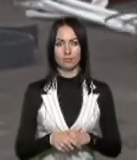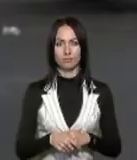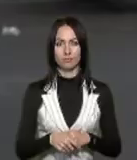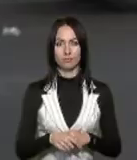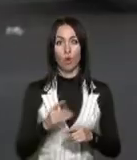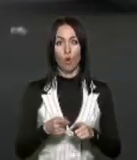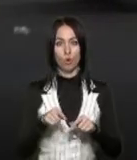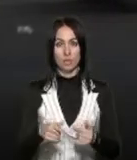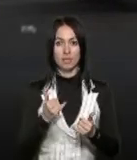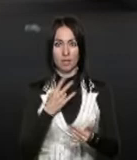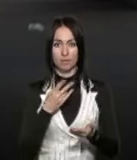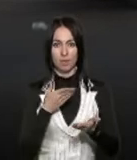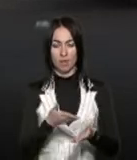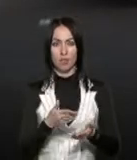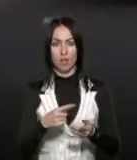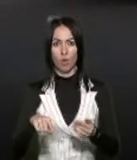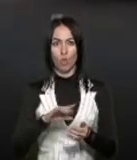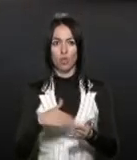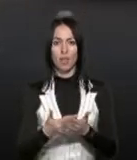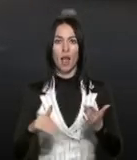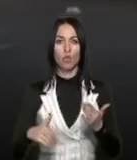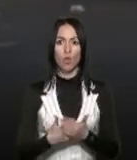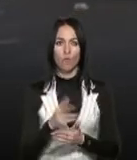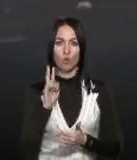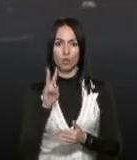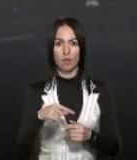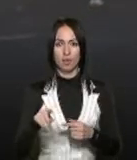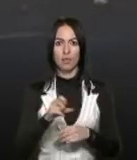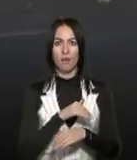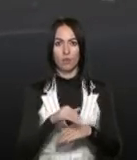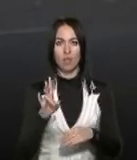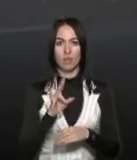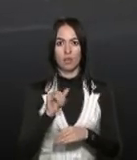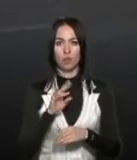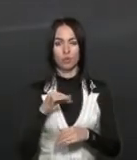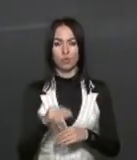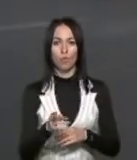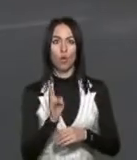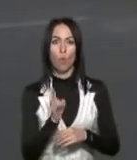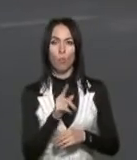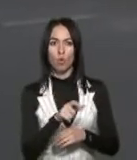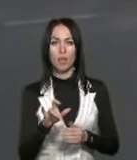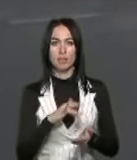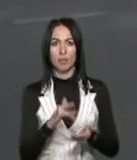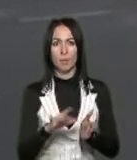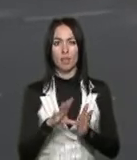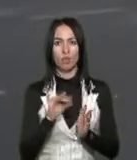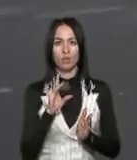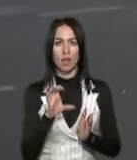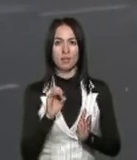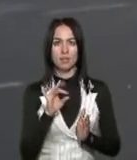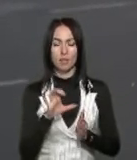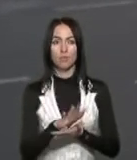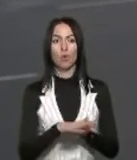Так зараз виглядає розворотне коло для нової тролейбусної лінії на вулиці Наталії Ужвій. Комунальники з міськелектротранссервісу продовжують